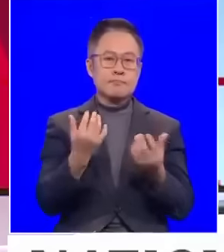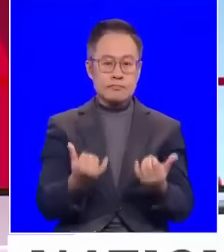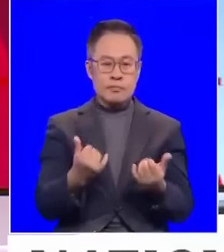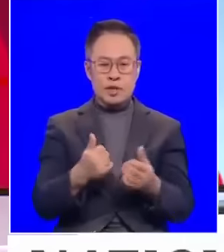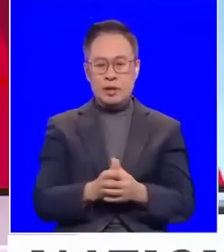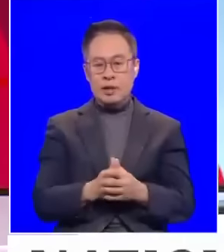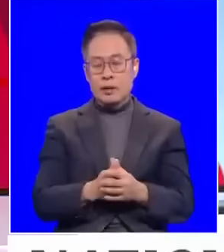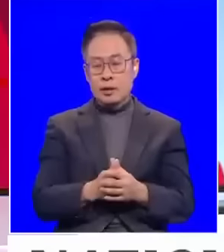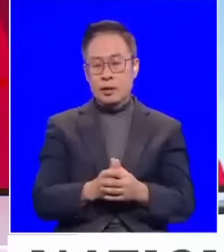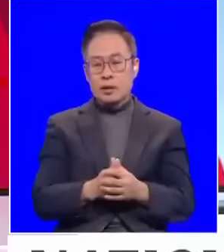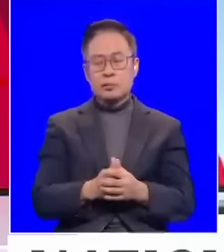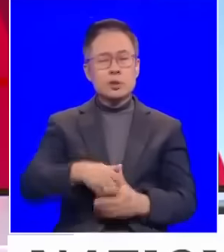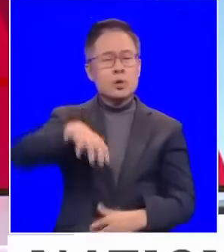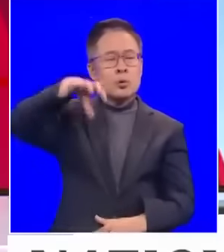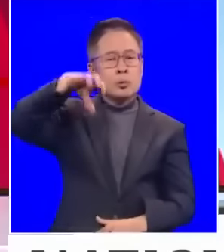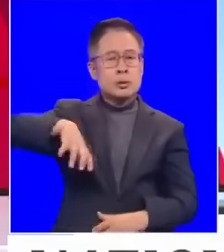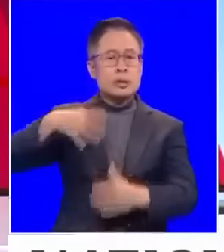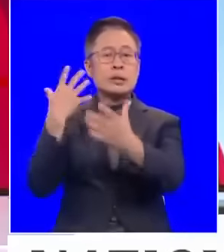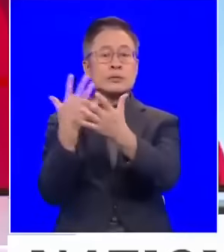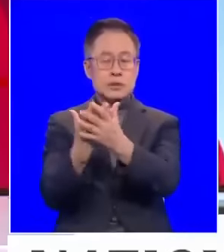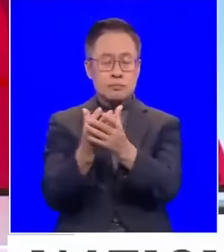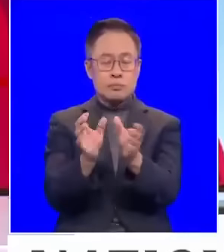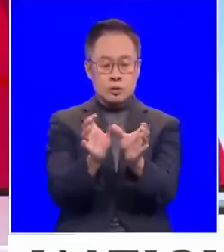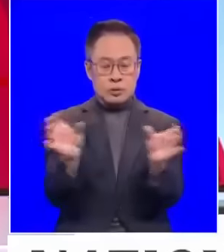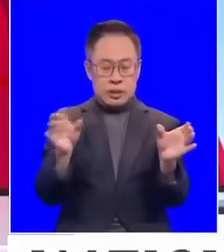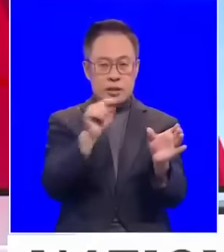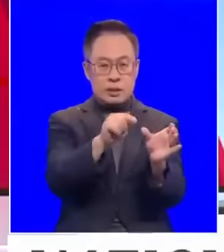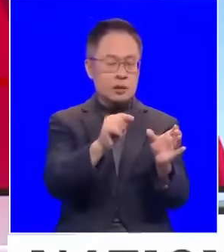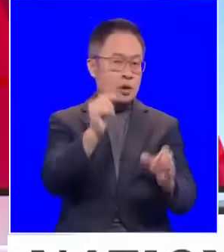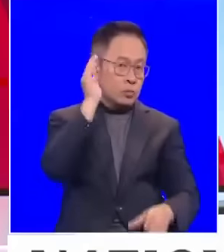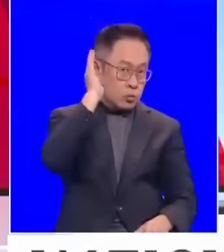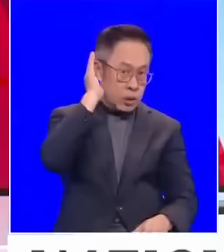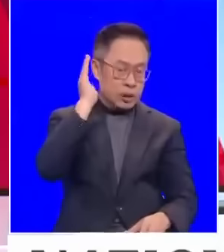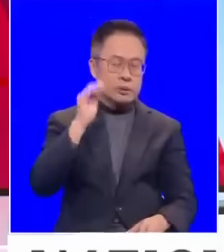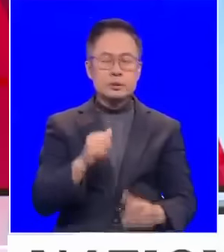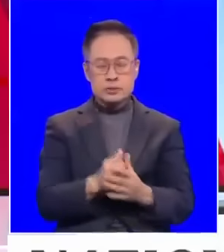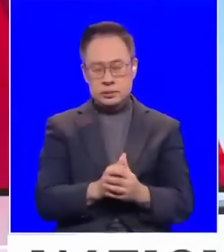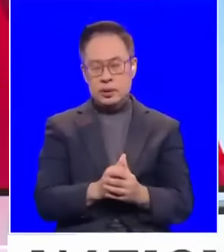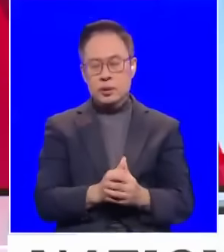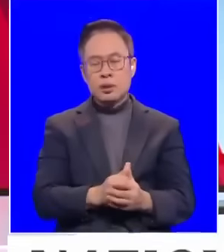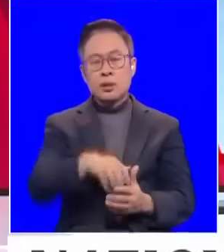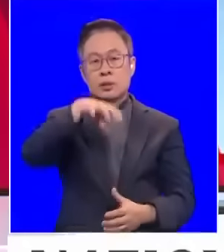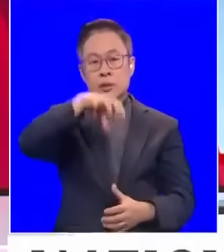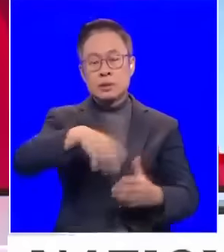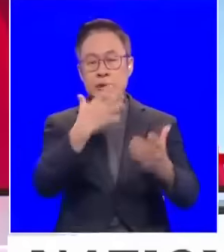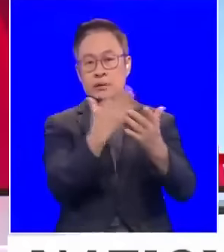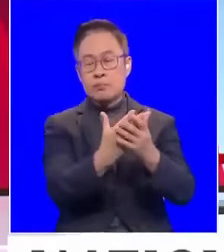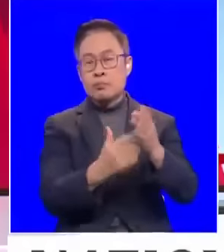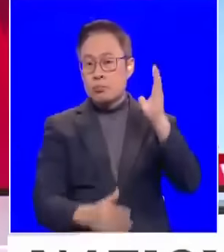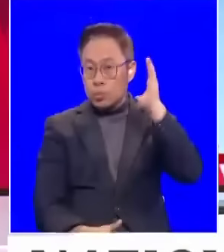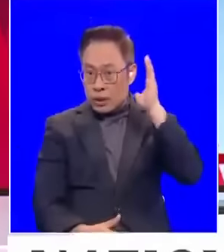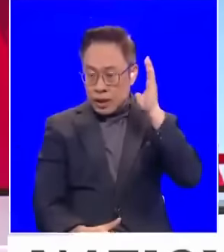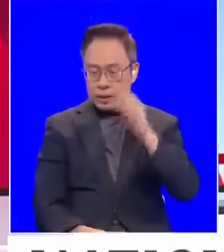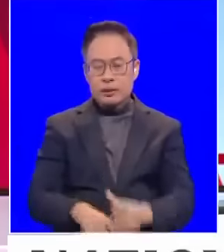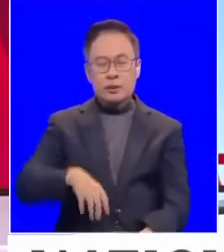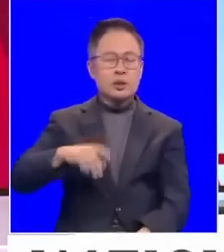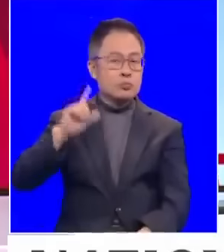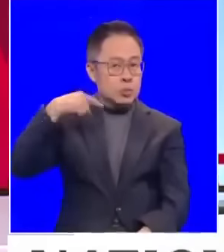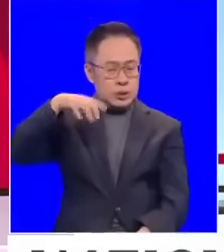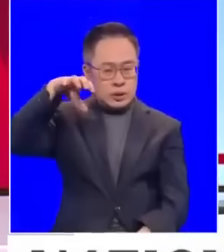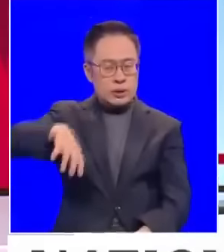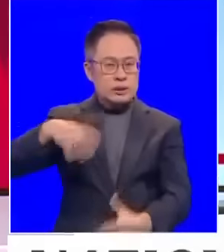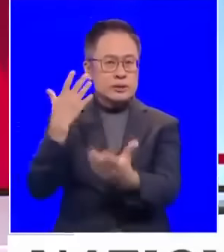การเข้าไปอยู่ในเรือนจำเนี่ยนะคะก็แยกเป็น2 ส่วนใช่ไหมคะก็คือกลุ่มผู้ต้องหาชายเขาก็อยู่ที่เรือนจำพิเศษกรุงเทพมหานครแต่ถ้าเป็นผู้ต้อง